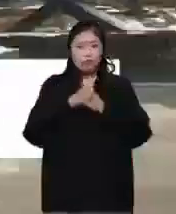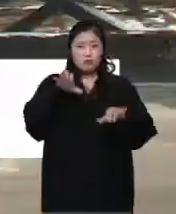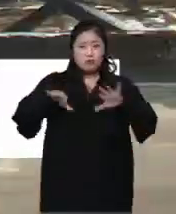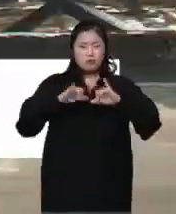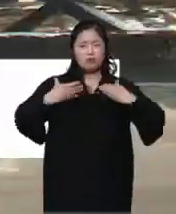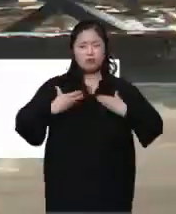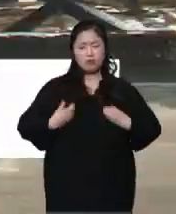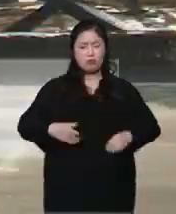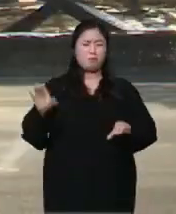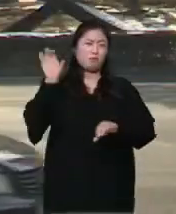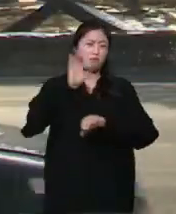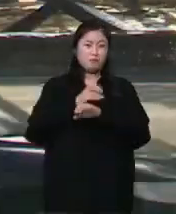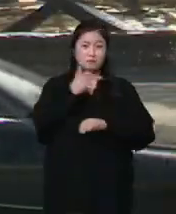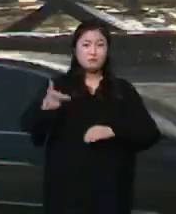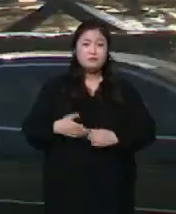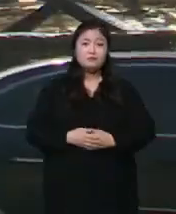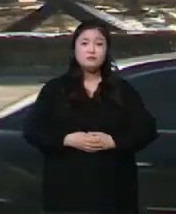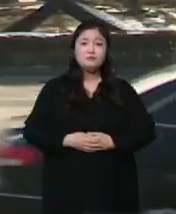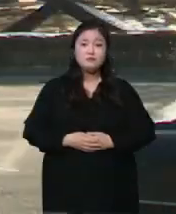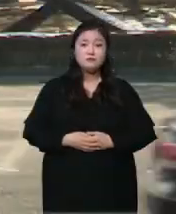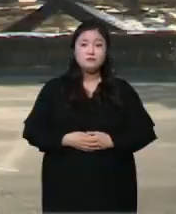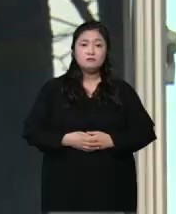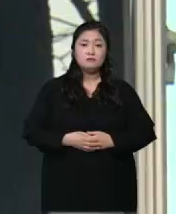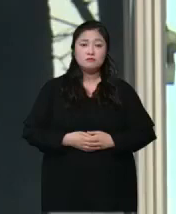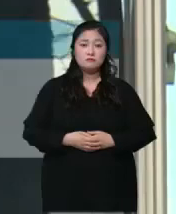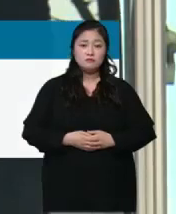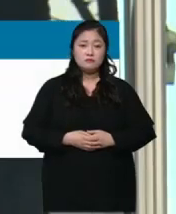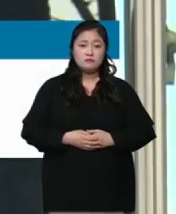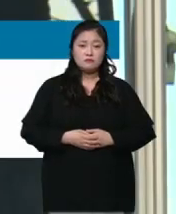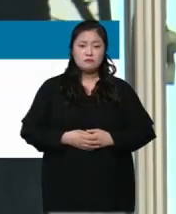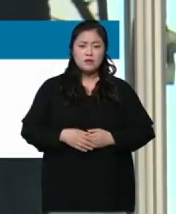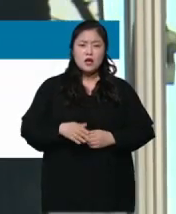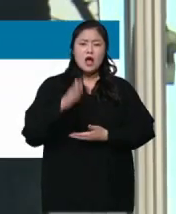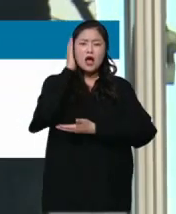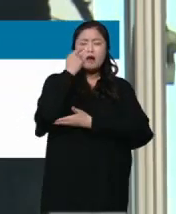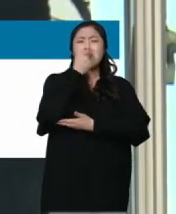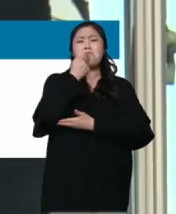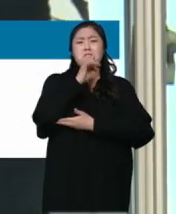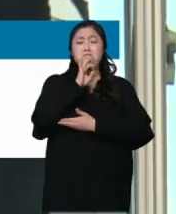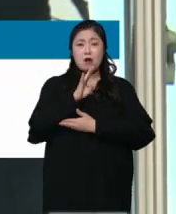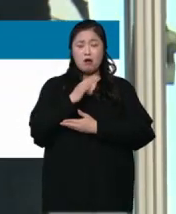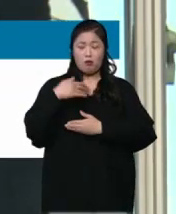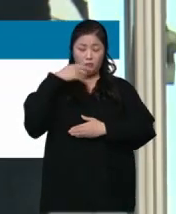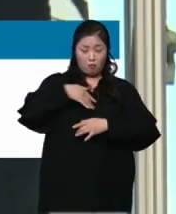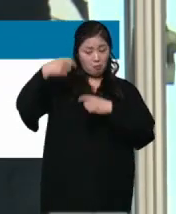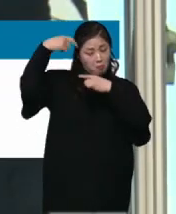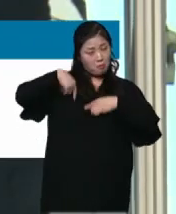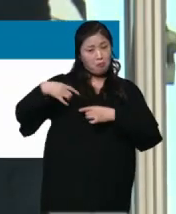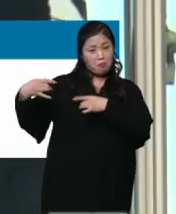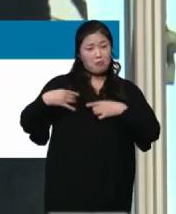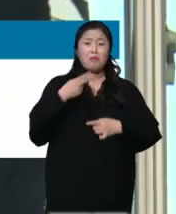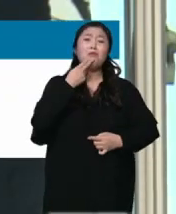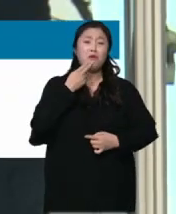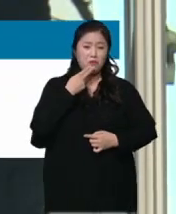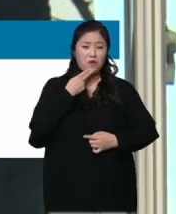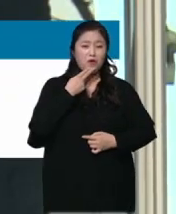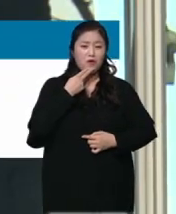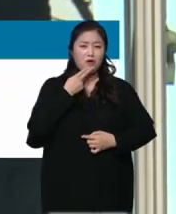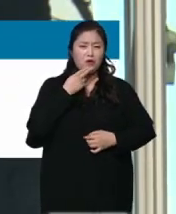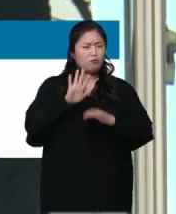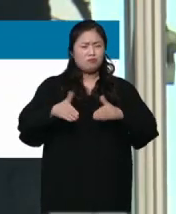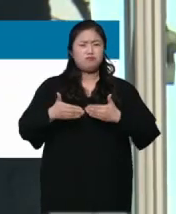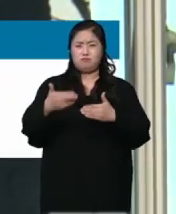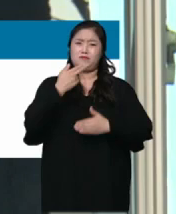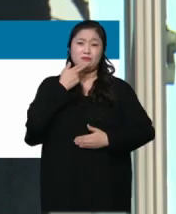주민들은 실망감이 큽니다. 얘기 있어 봐야 말만 하지 뭐 실제로 표면에 닿는 건 없어요. 닿는 게